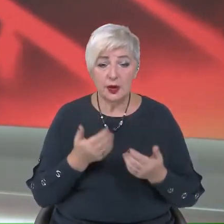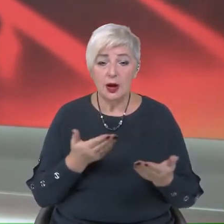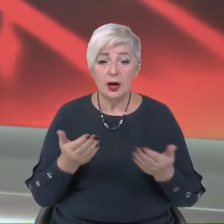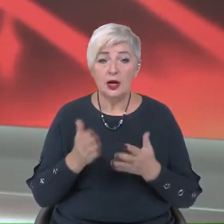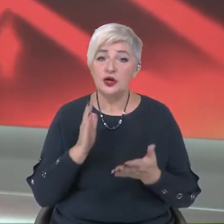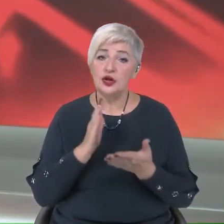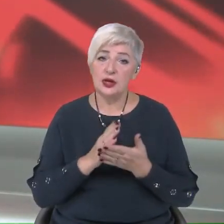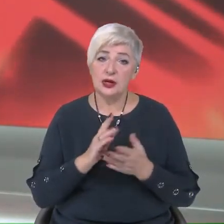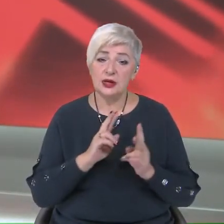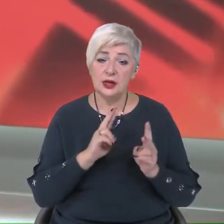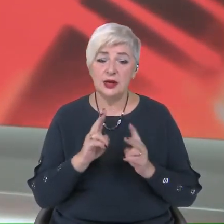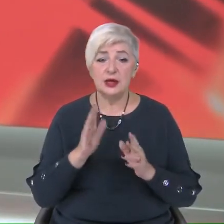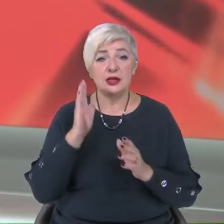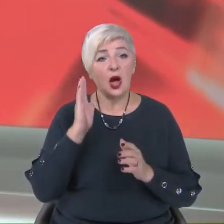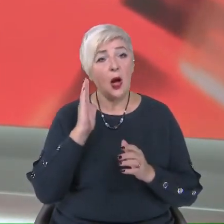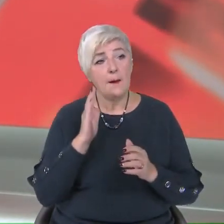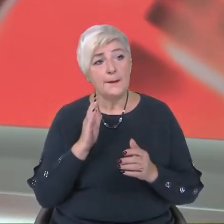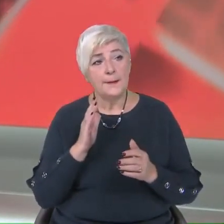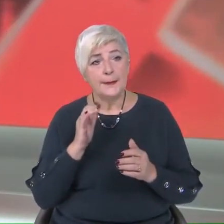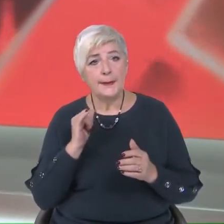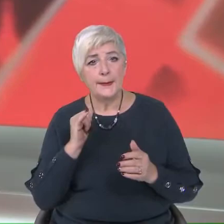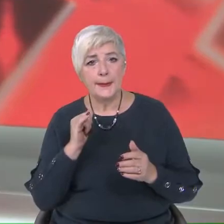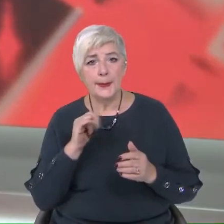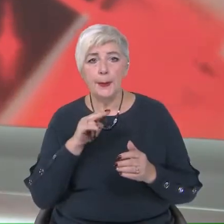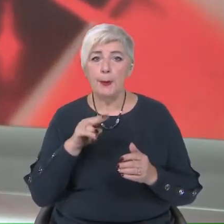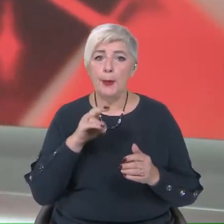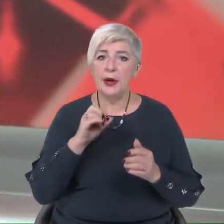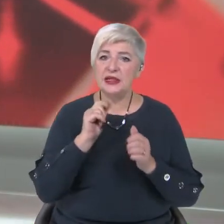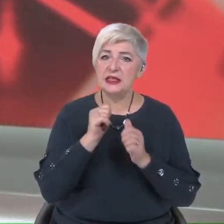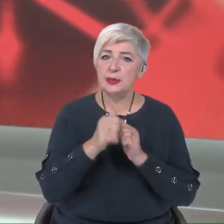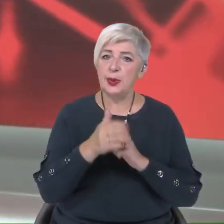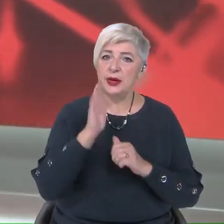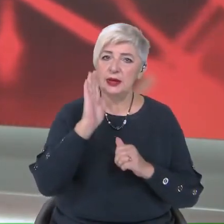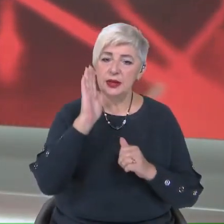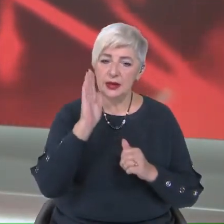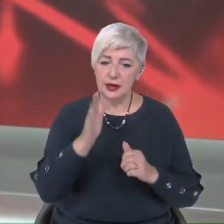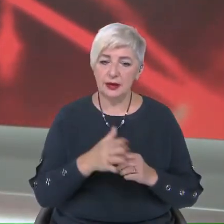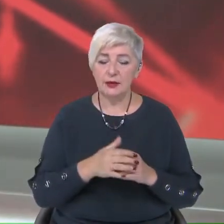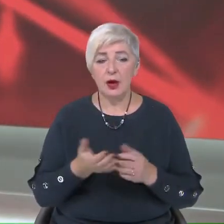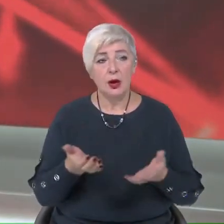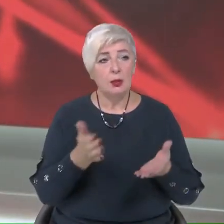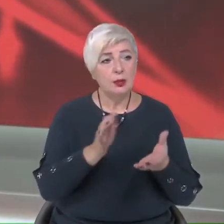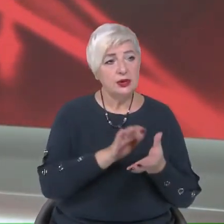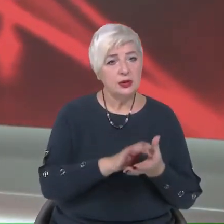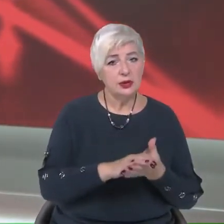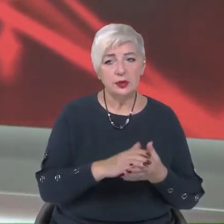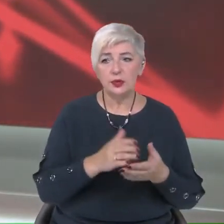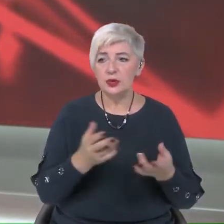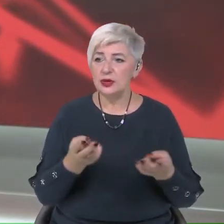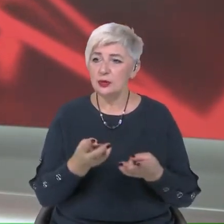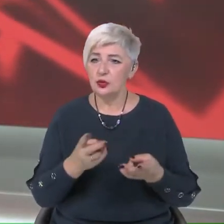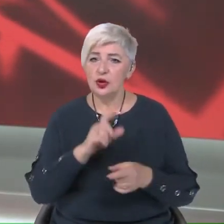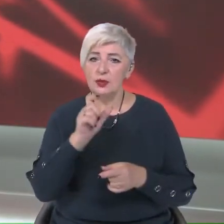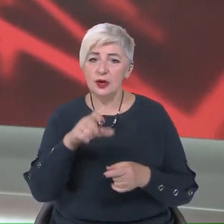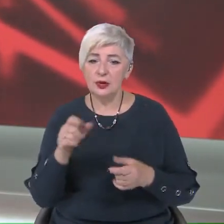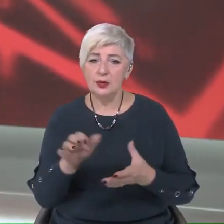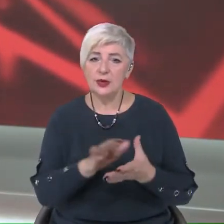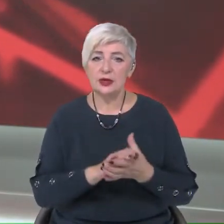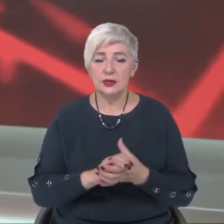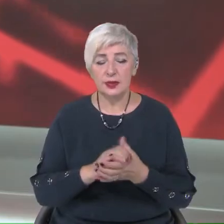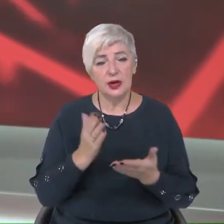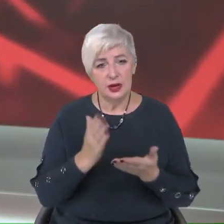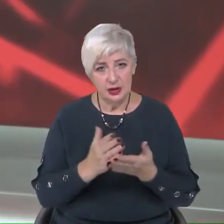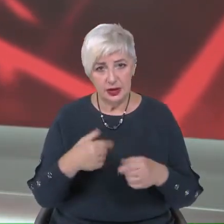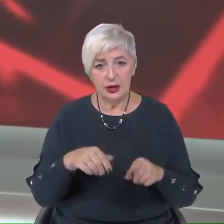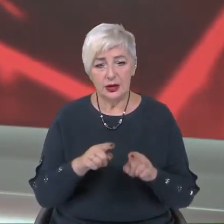все ж таки перспективи? Мабуть, ви можете порекомендувати або познайомитись з потрібними людьми, з компаніями. Чи є така